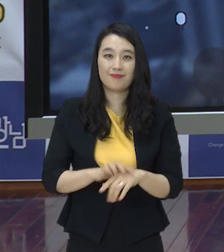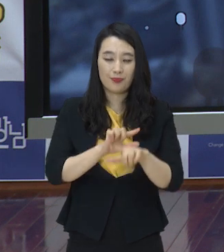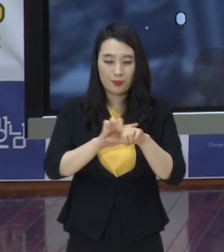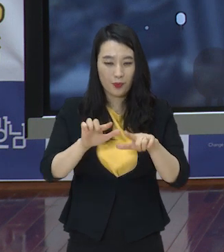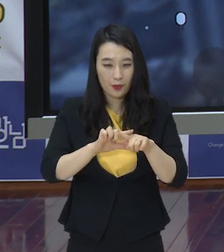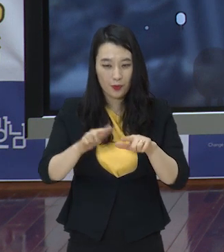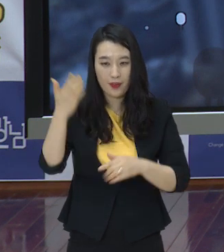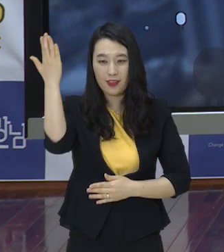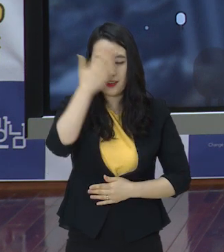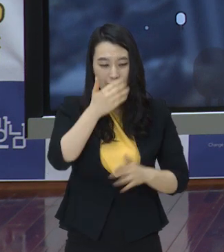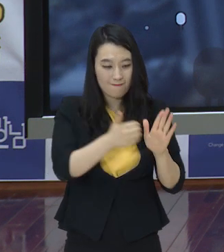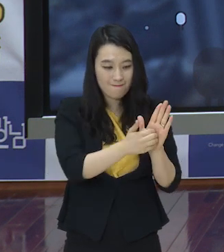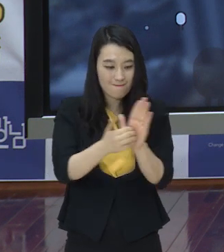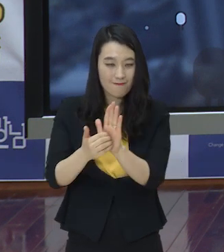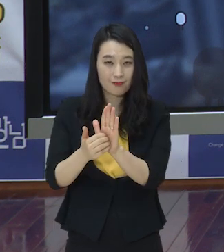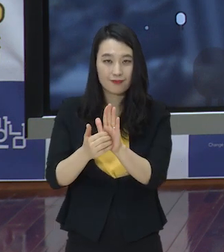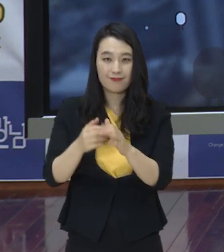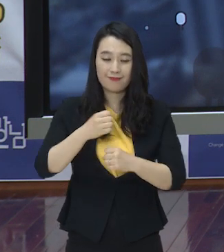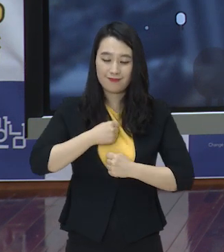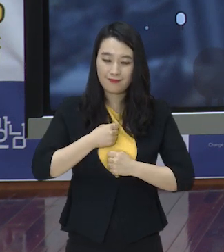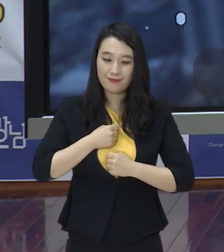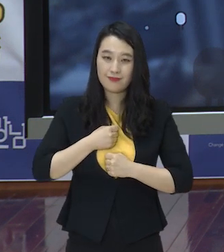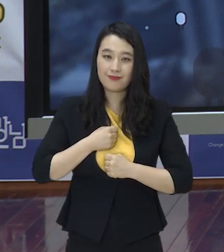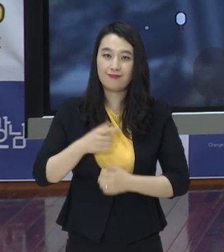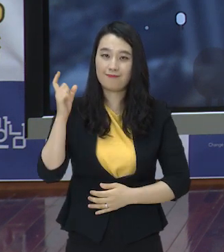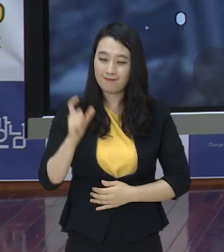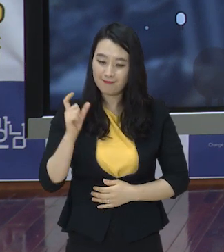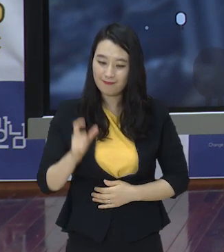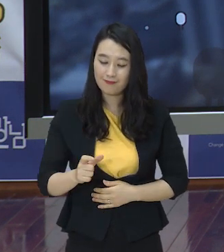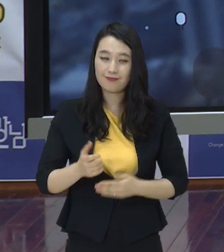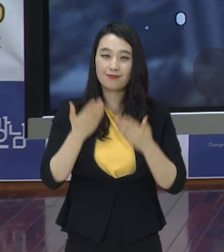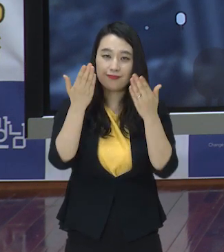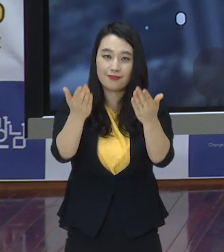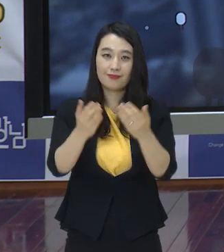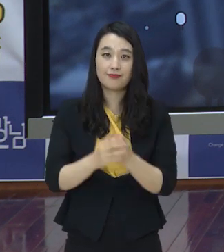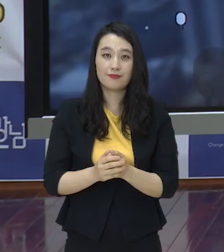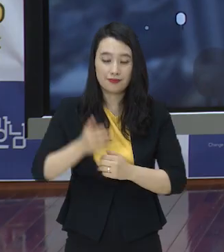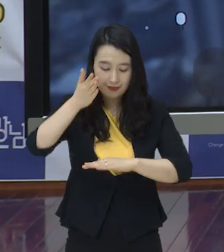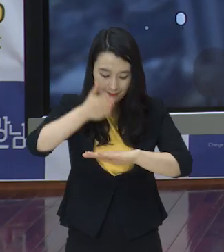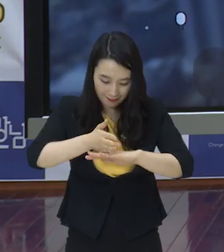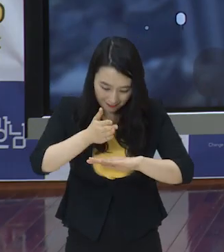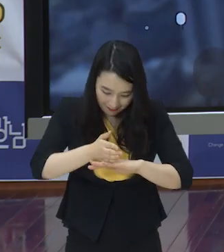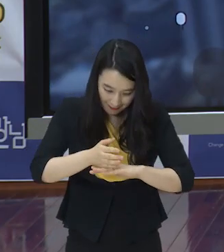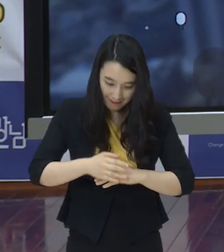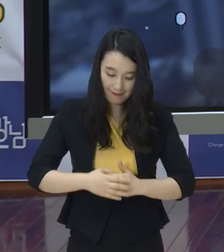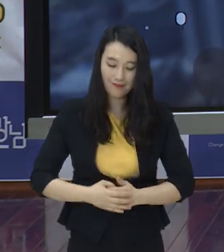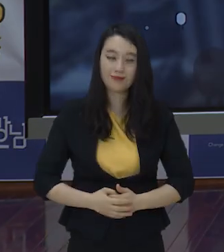철저히 준수해 주실 것을 거듭 당부 올립니다. 감사합니다.